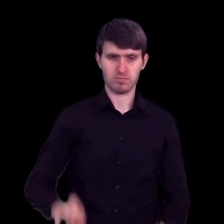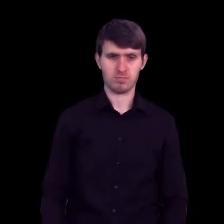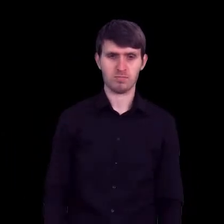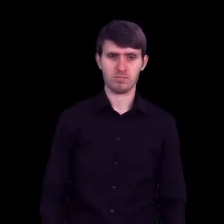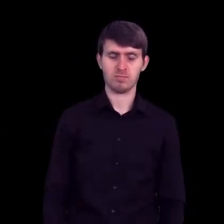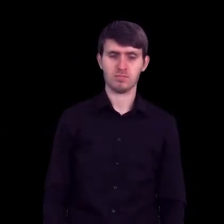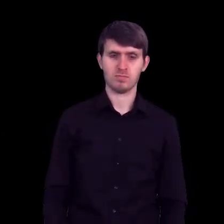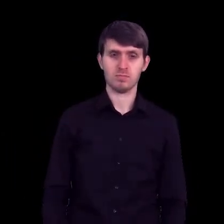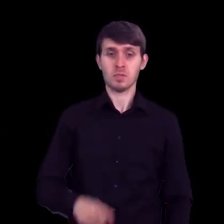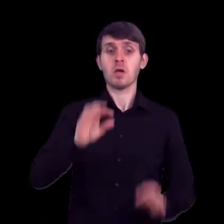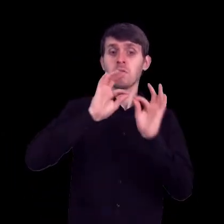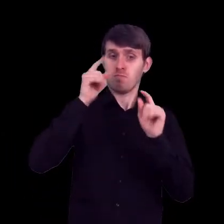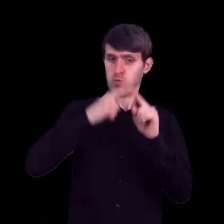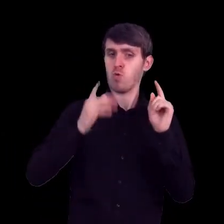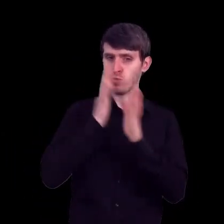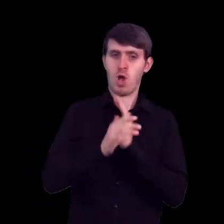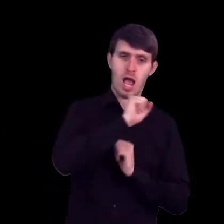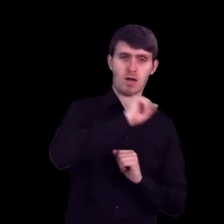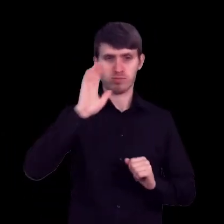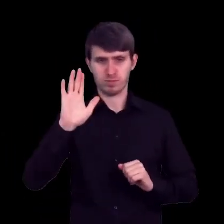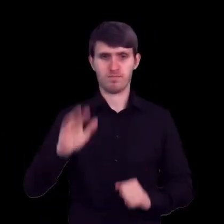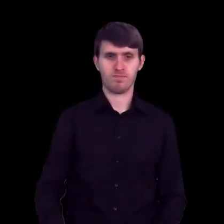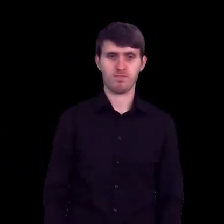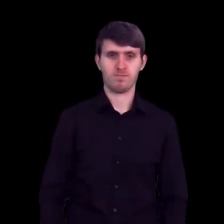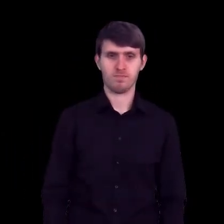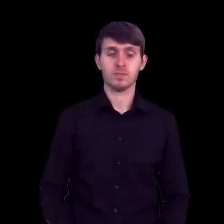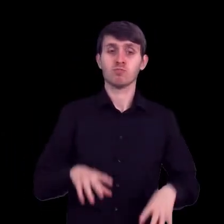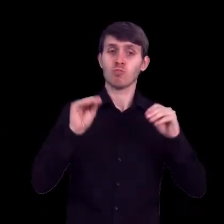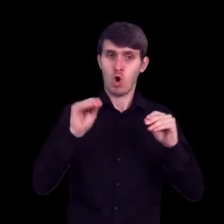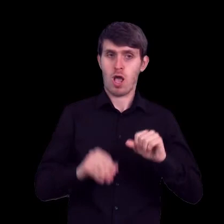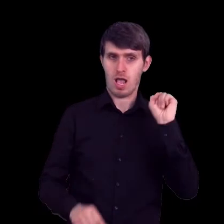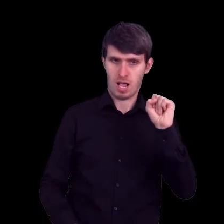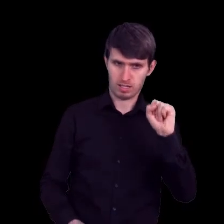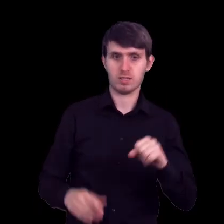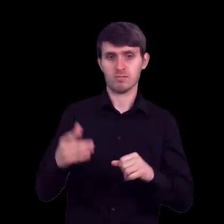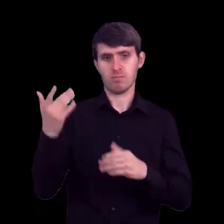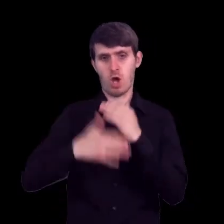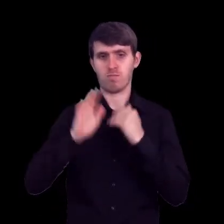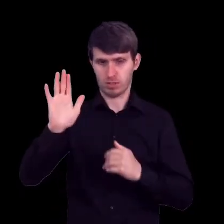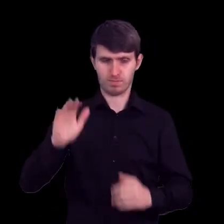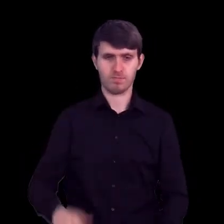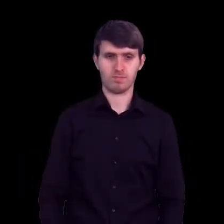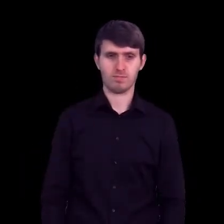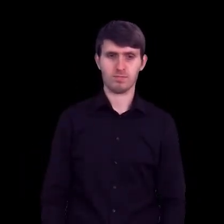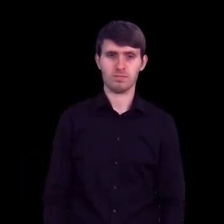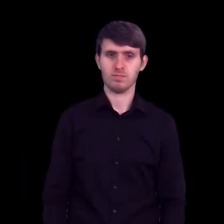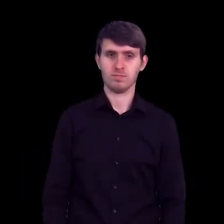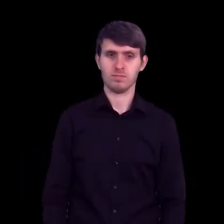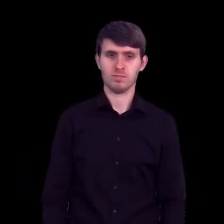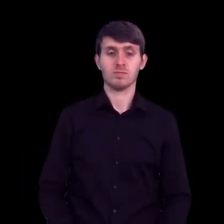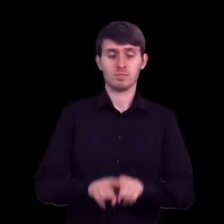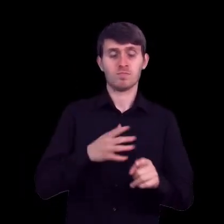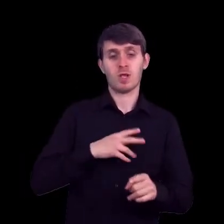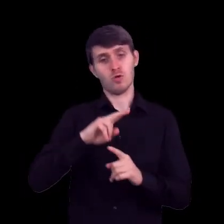Półprostą… Powinna być bardziej prosta. Niech to będzie półprosta AB. Półprosta AB z początkiem w punkcie A.